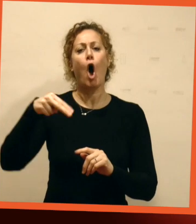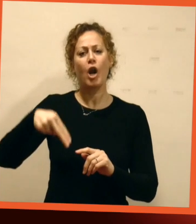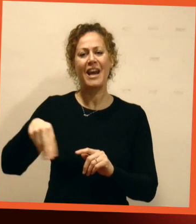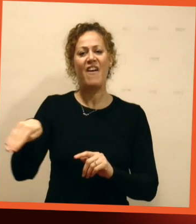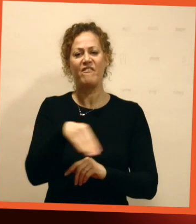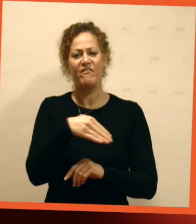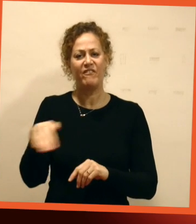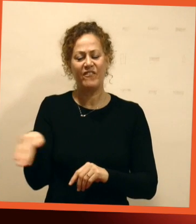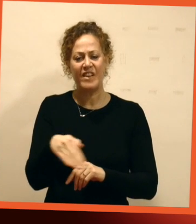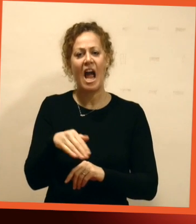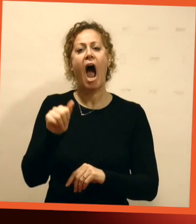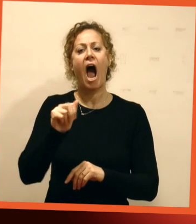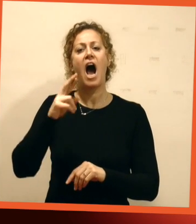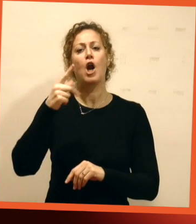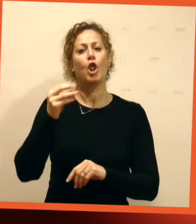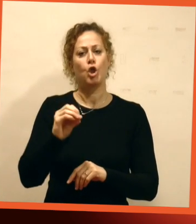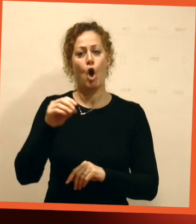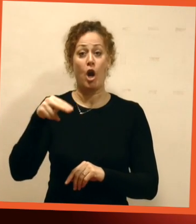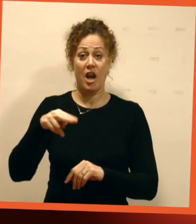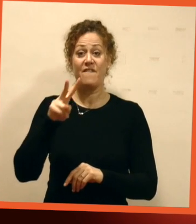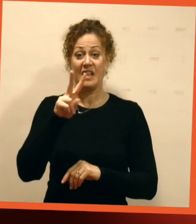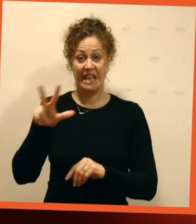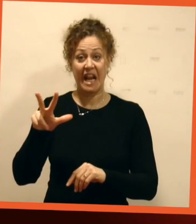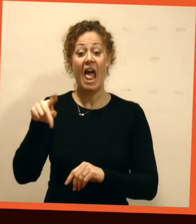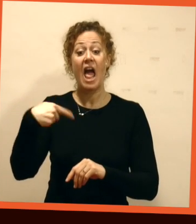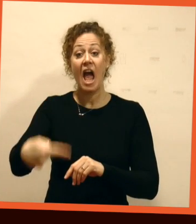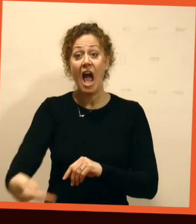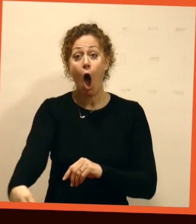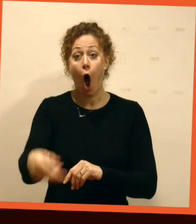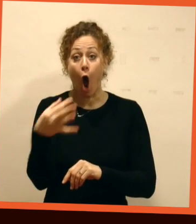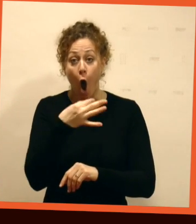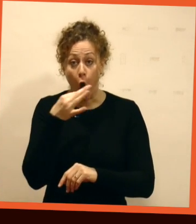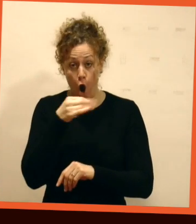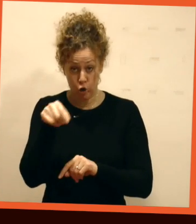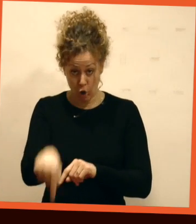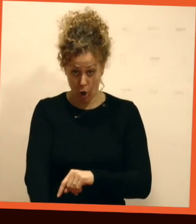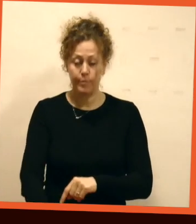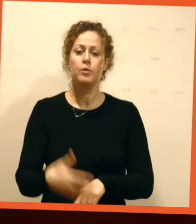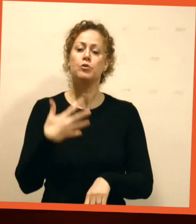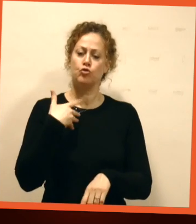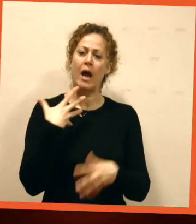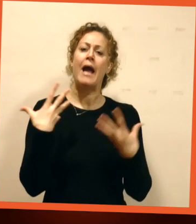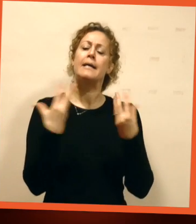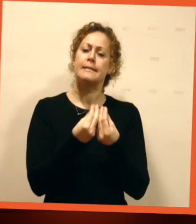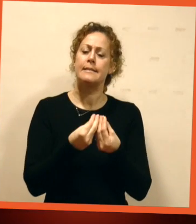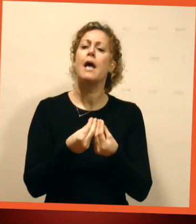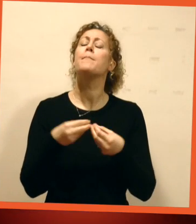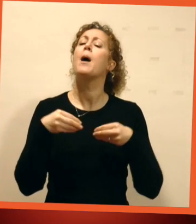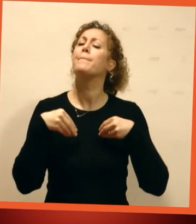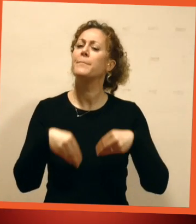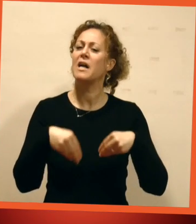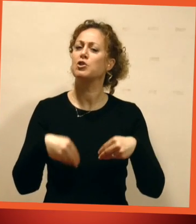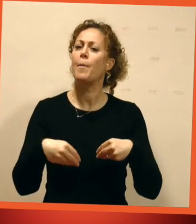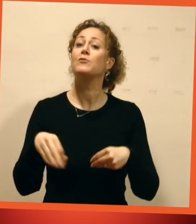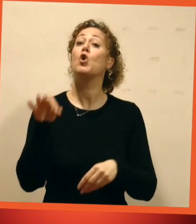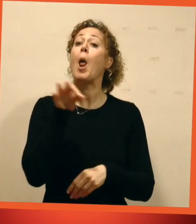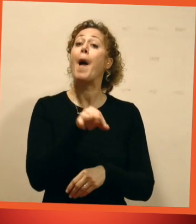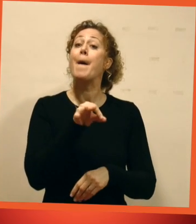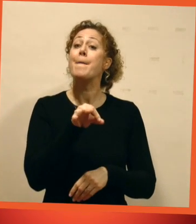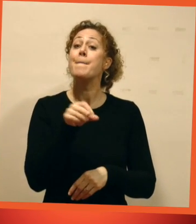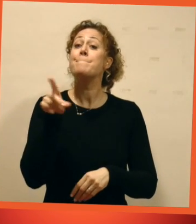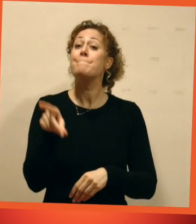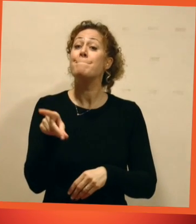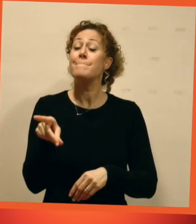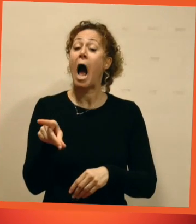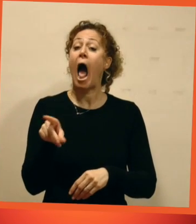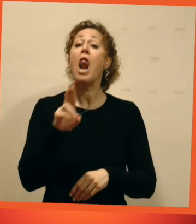ottobre. Ci sarà sicuramente la nostra partecipazione insieme al CPD al Pala Ruffini per la